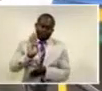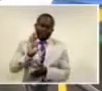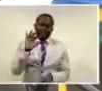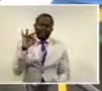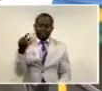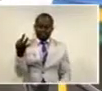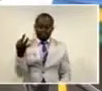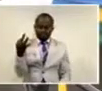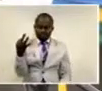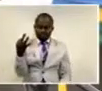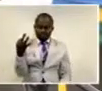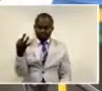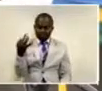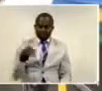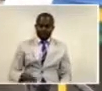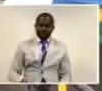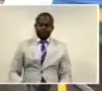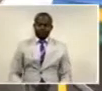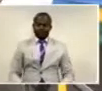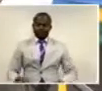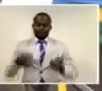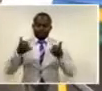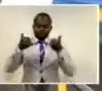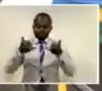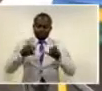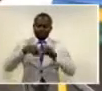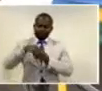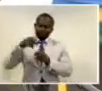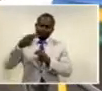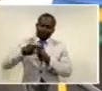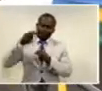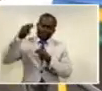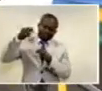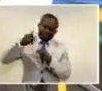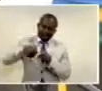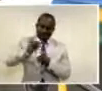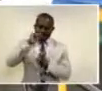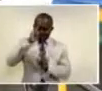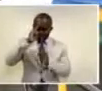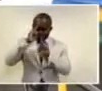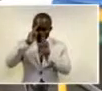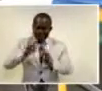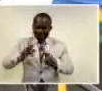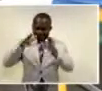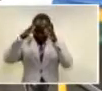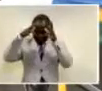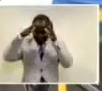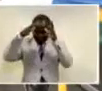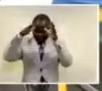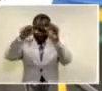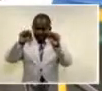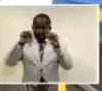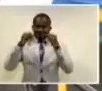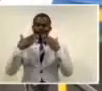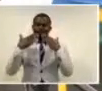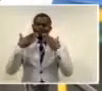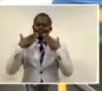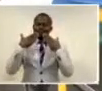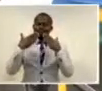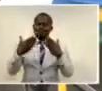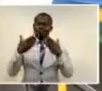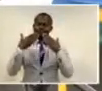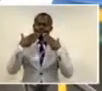3. Nkaba nagira ngo mu izina ryabo nyakubahwa Perezida wa Repubulika mbibashimire cyane kubera